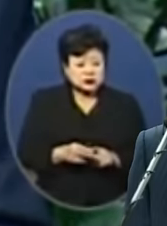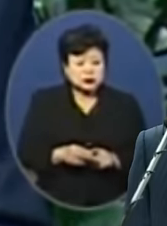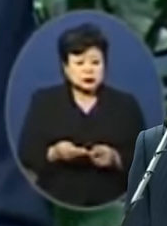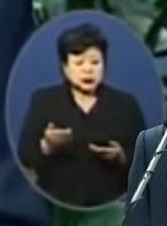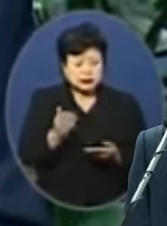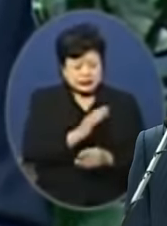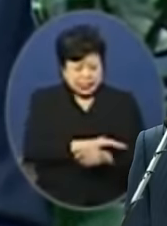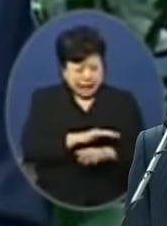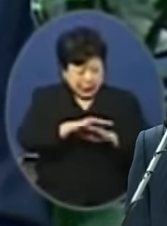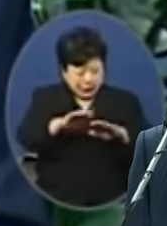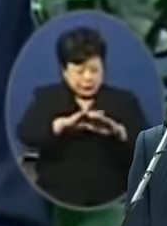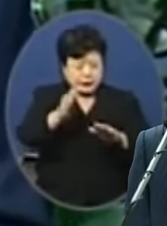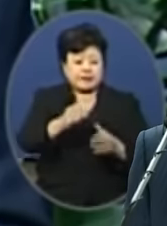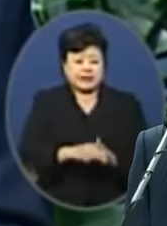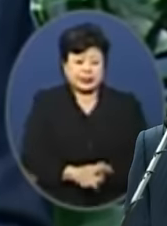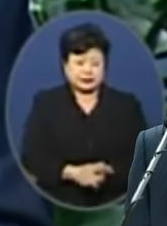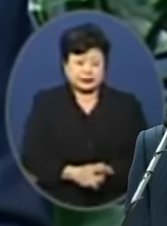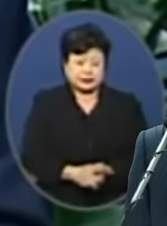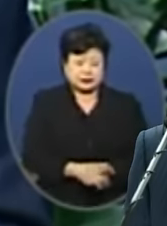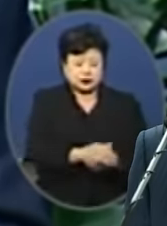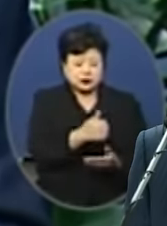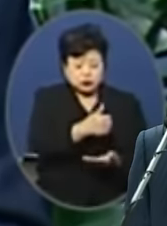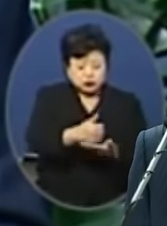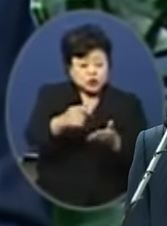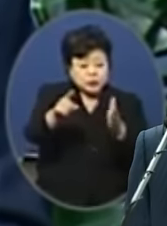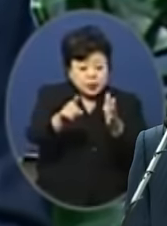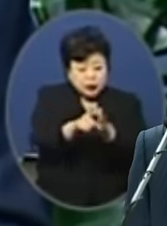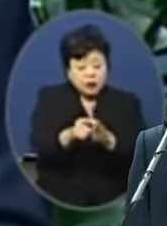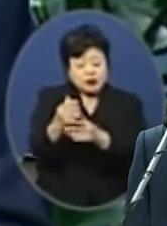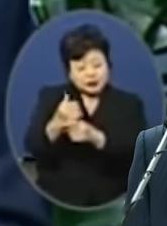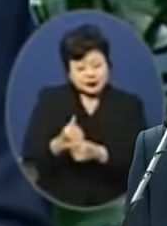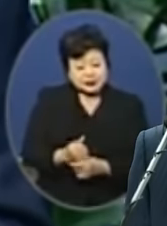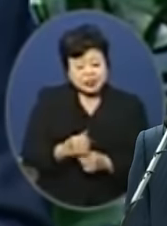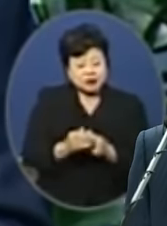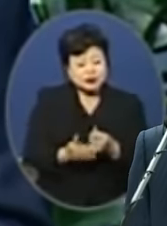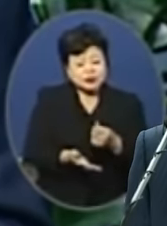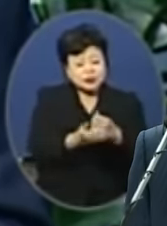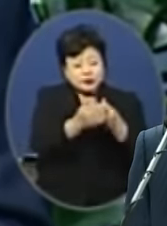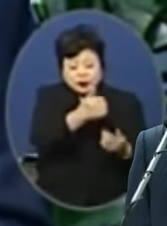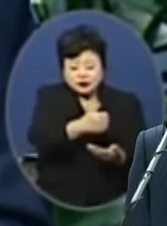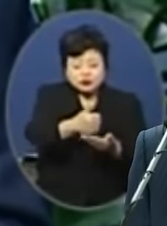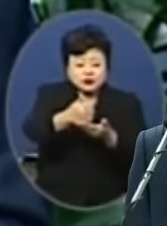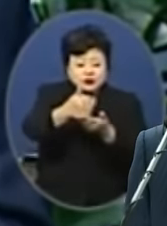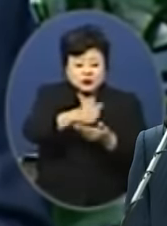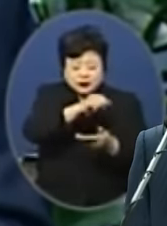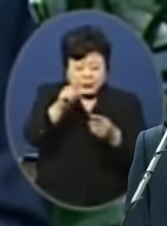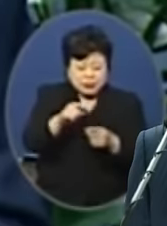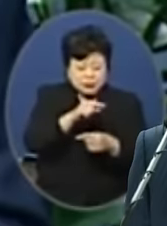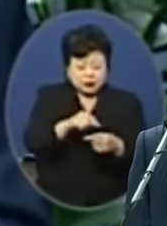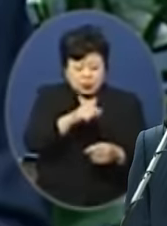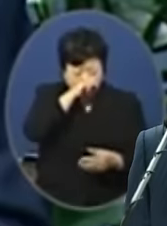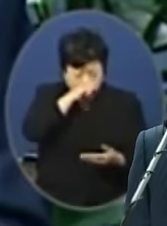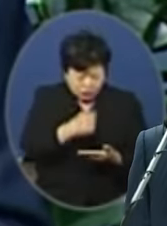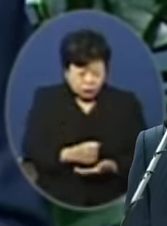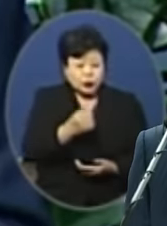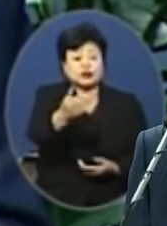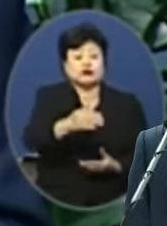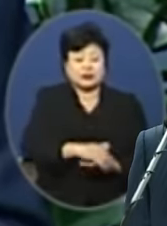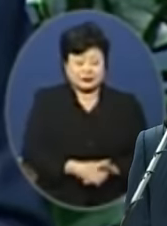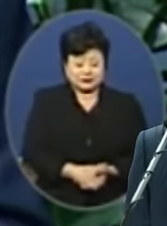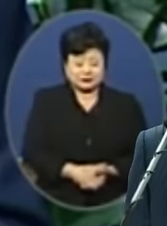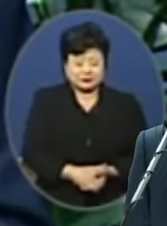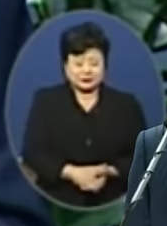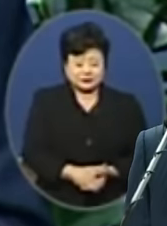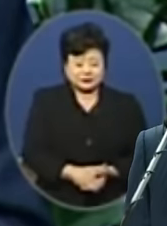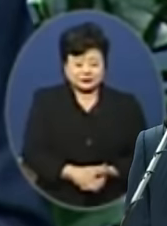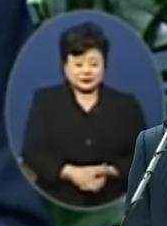잘 풀려나가는 것을 말하는 것입니다. 우리 주를 믿고 의지하고 섬기면 주님이 우리의 삶을 형통하게 하겠다고 말씀하는